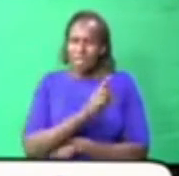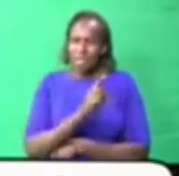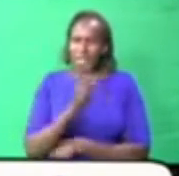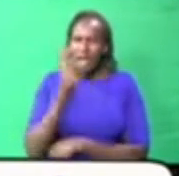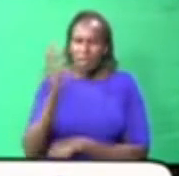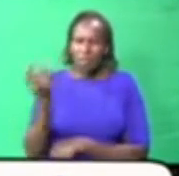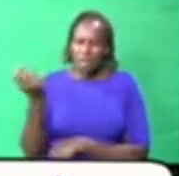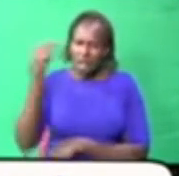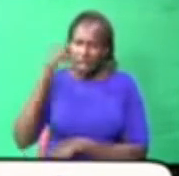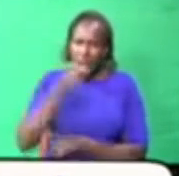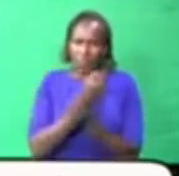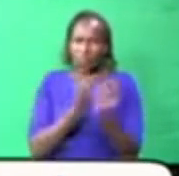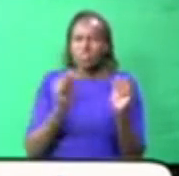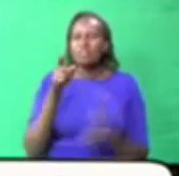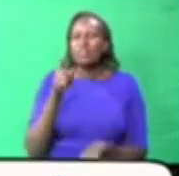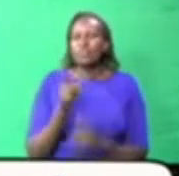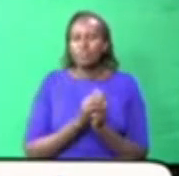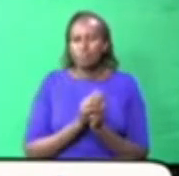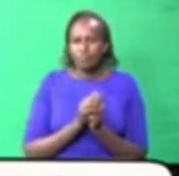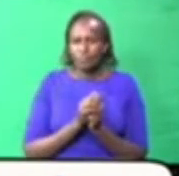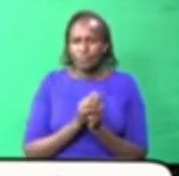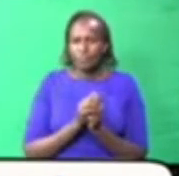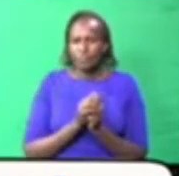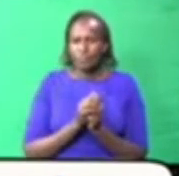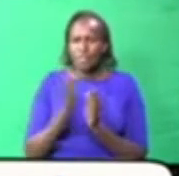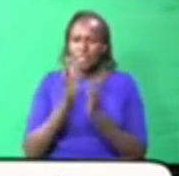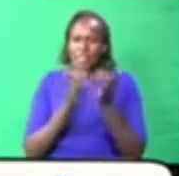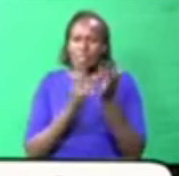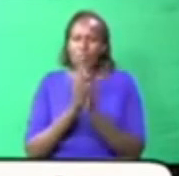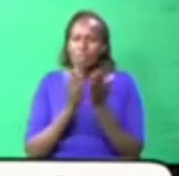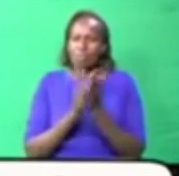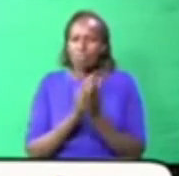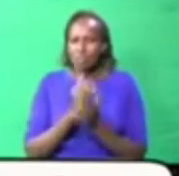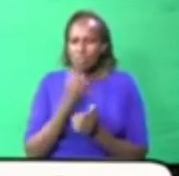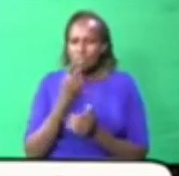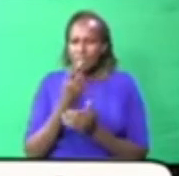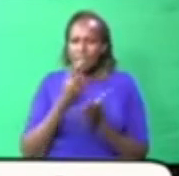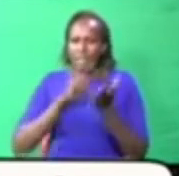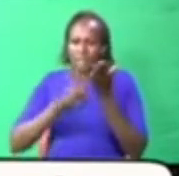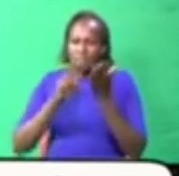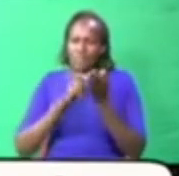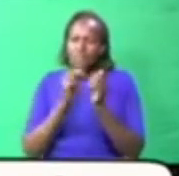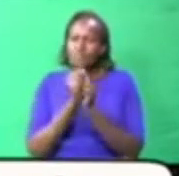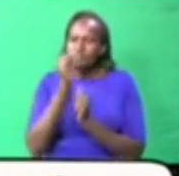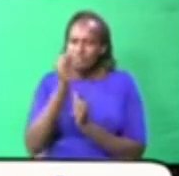ninakuja kuwakomboa. That's what the Bible it says in the verse 15 ya kwamba,